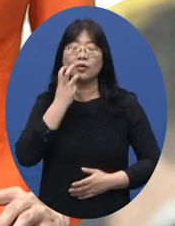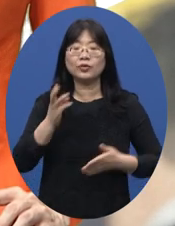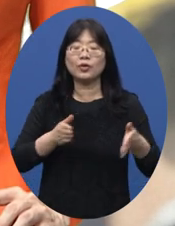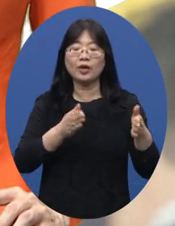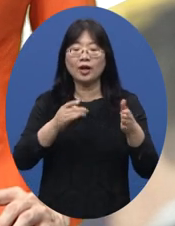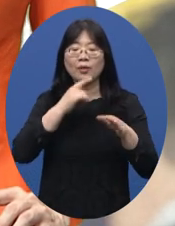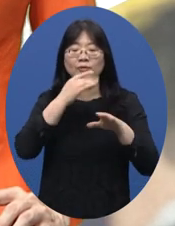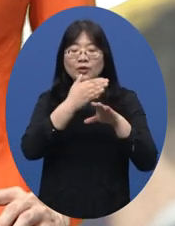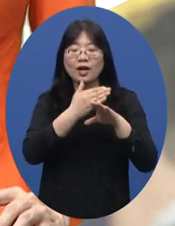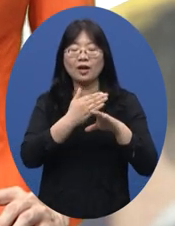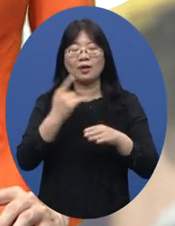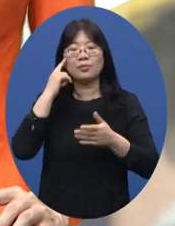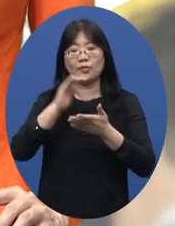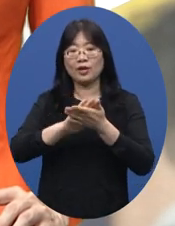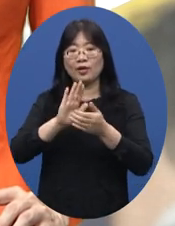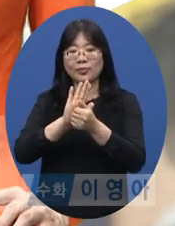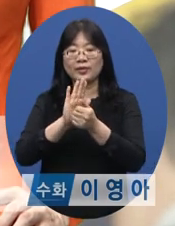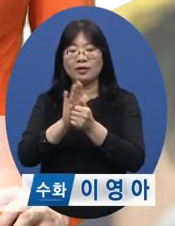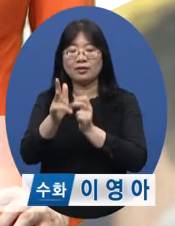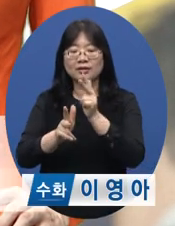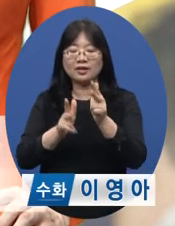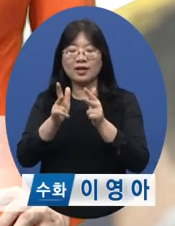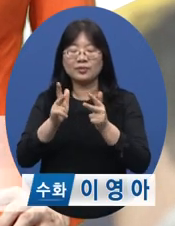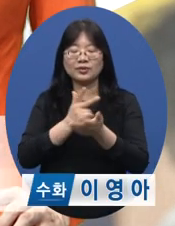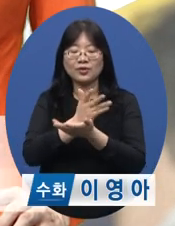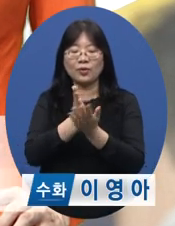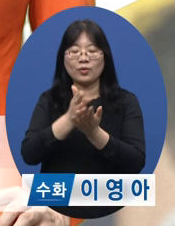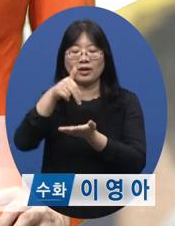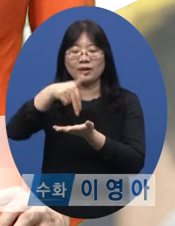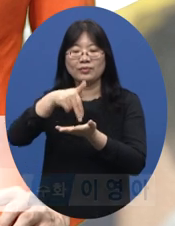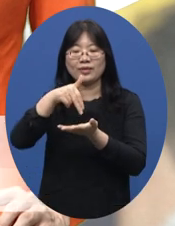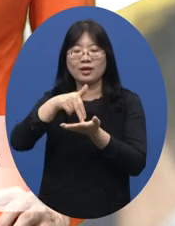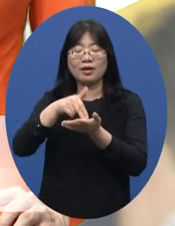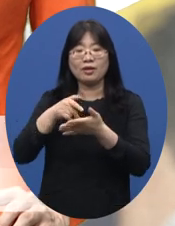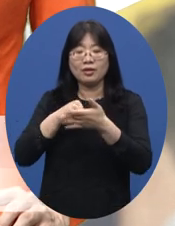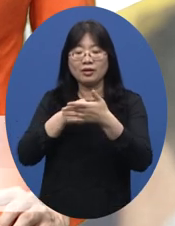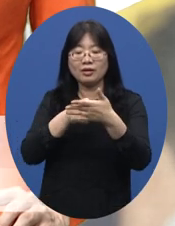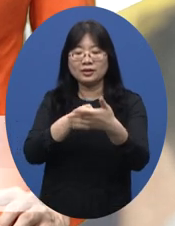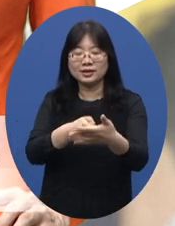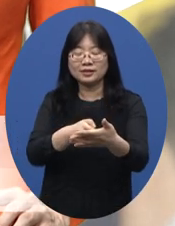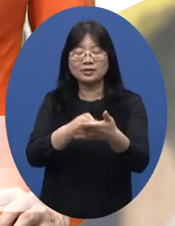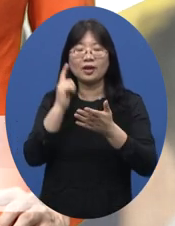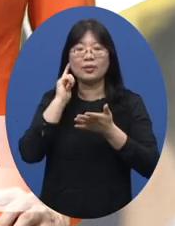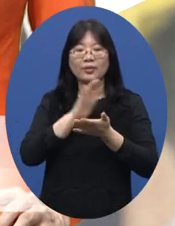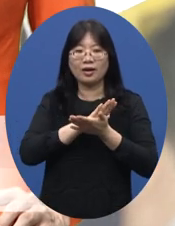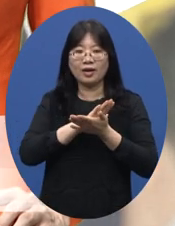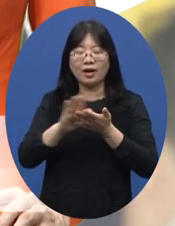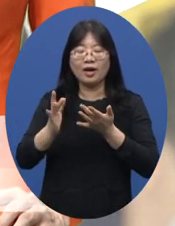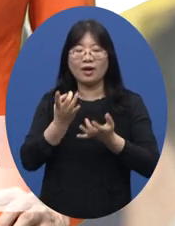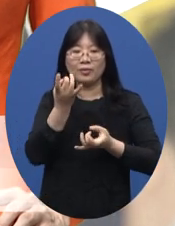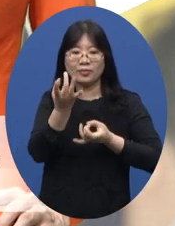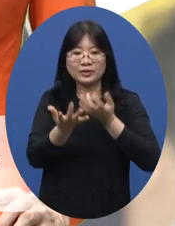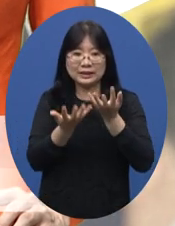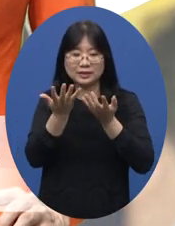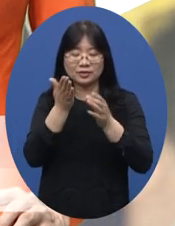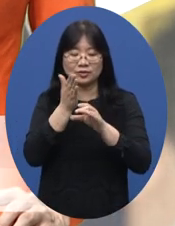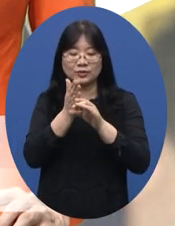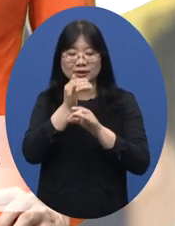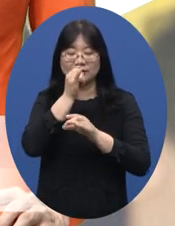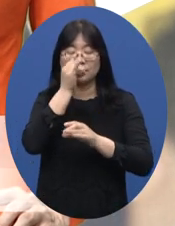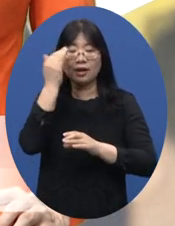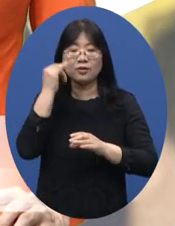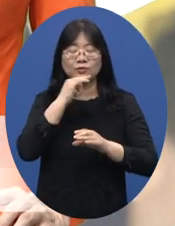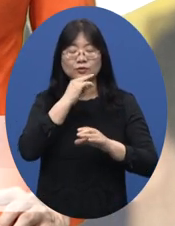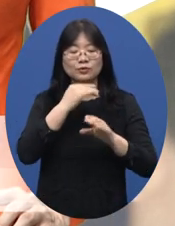경기도가 북한과의 평화협력 사업을 다방면으로 추진하겠다며 평화불씨를 지피고 있습니다. 북미 정상회담 이후